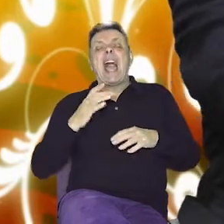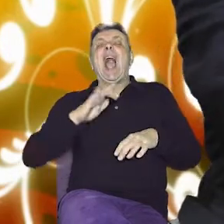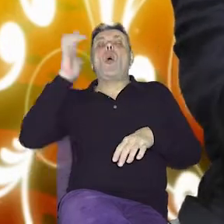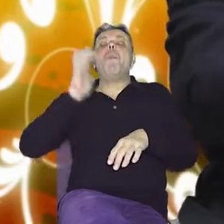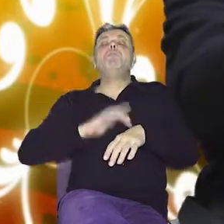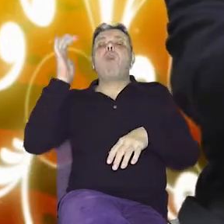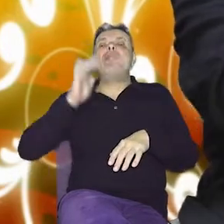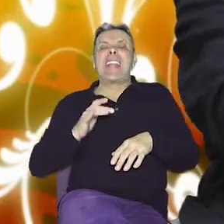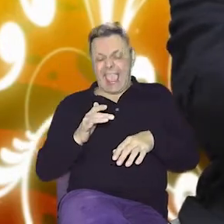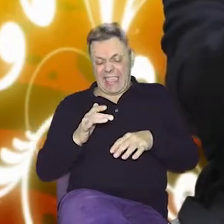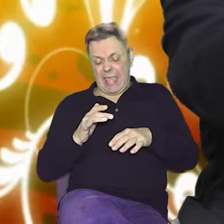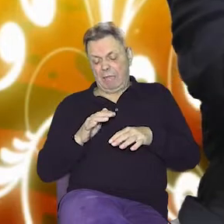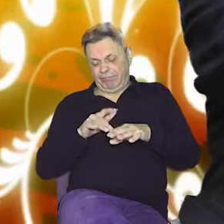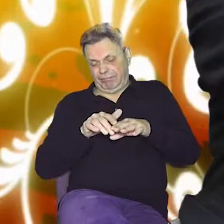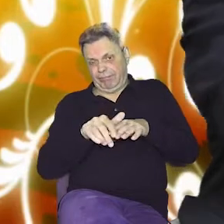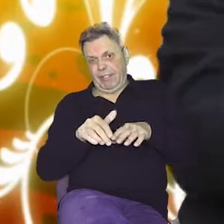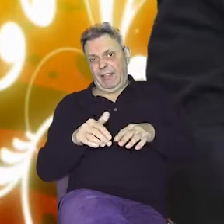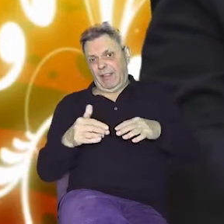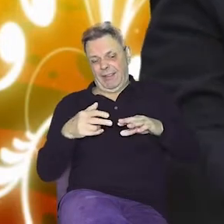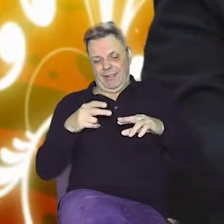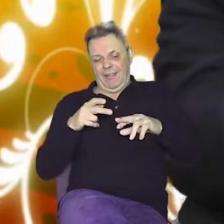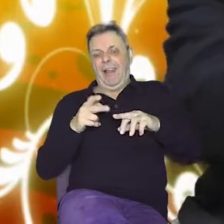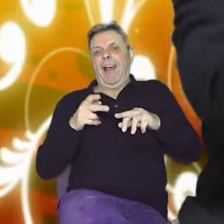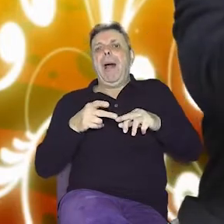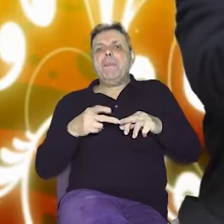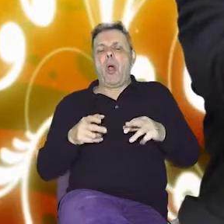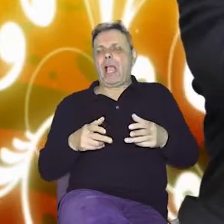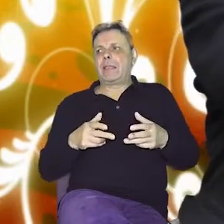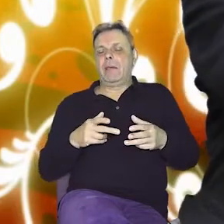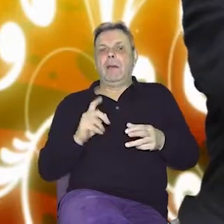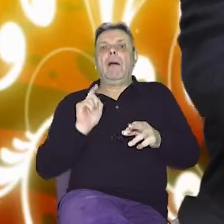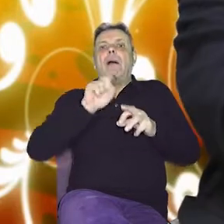i onda imamo problem, dođe bakterija, imamo slabu cirkulaciju,